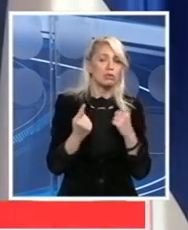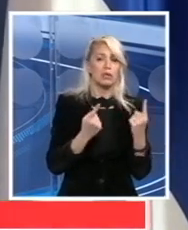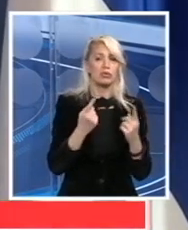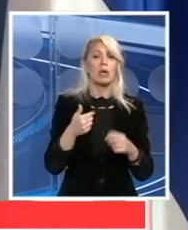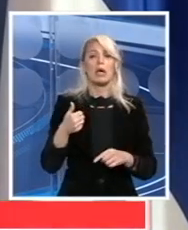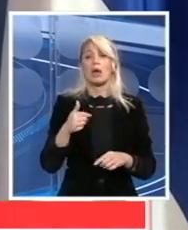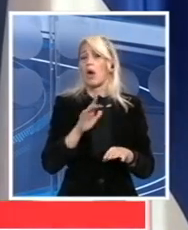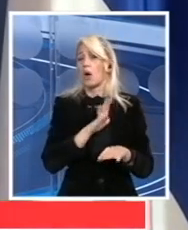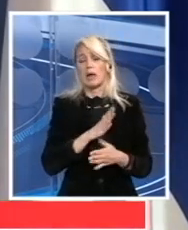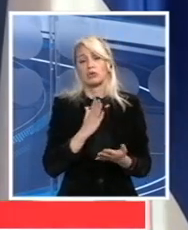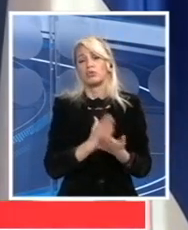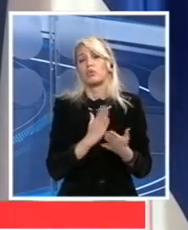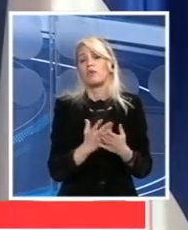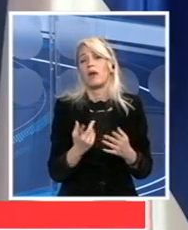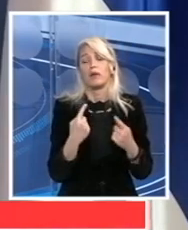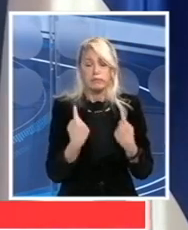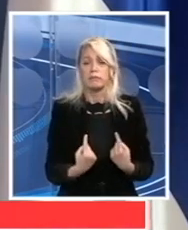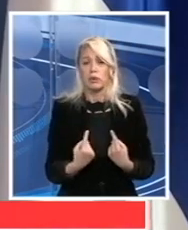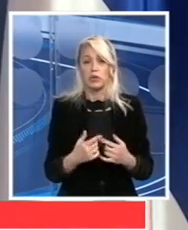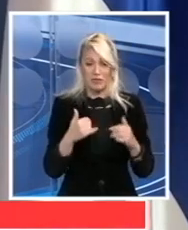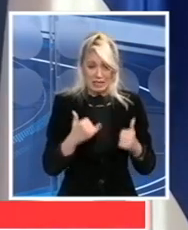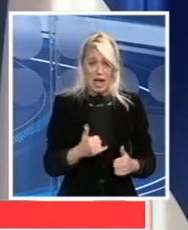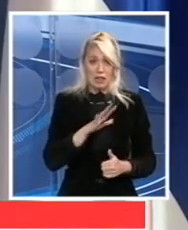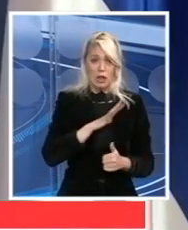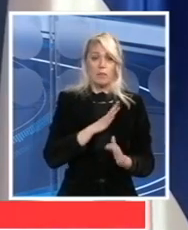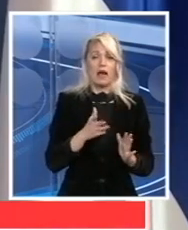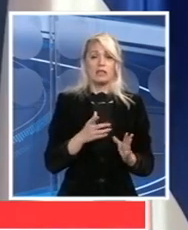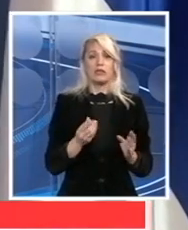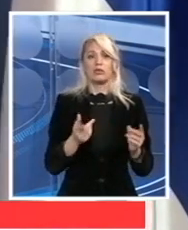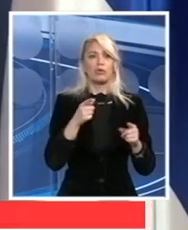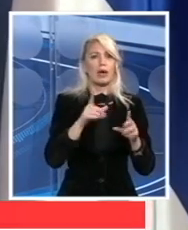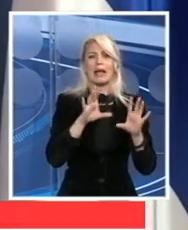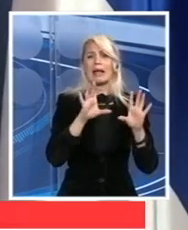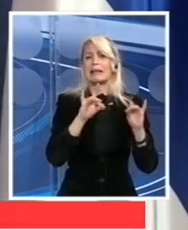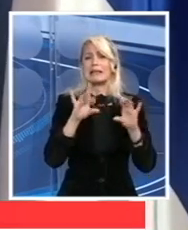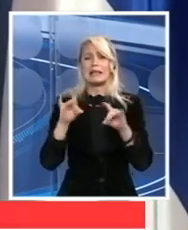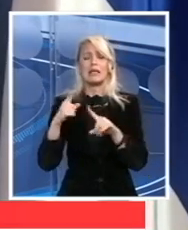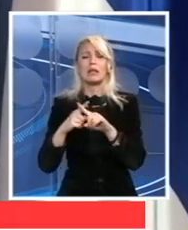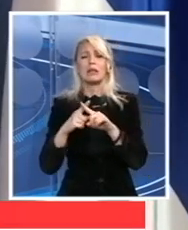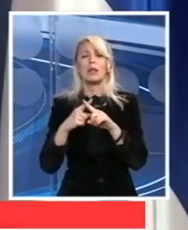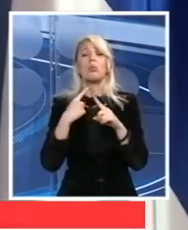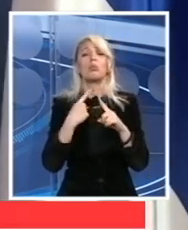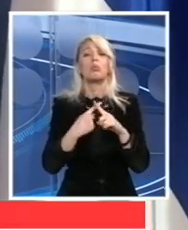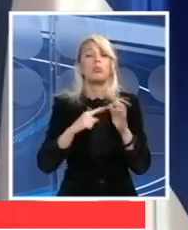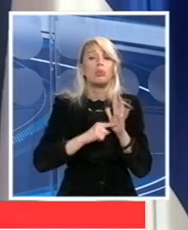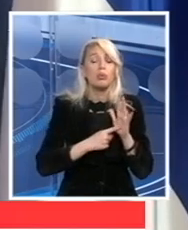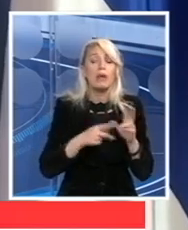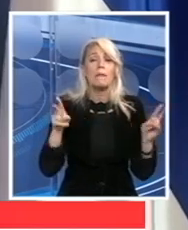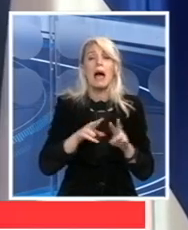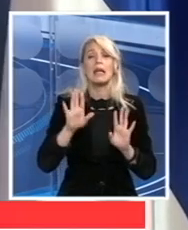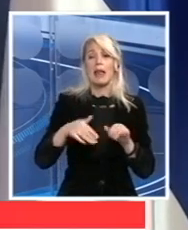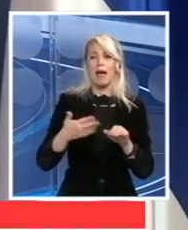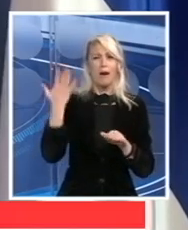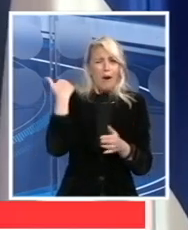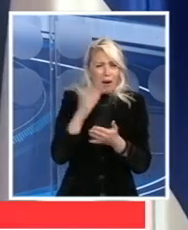Ja već sada kažem da ovaj rizik koji sad postoji je više desetina puta manji nego što je bio u svom maksimumu. i